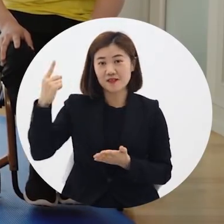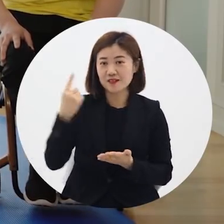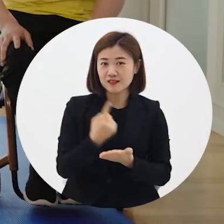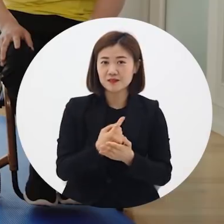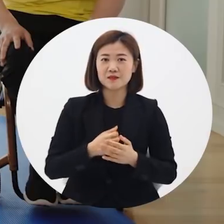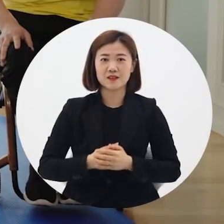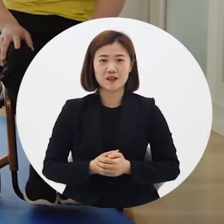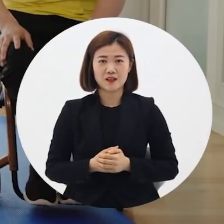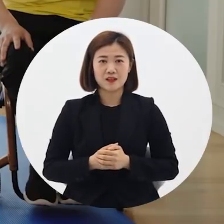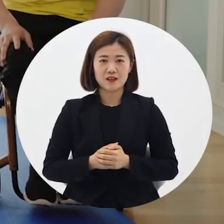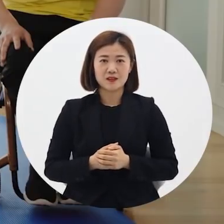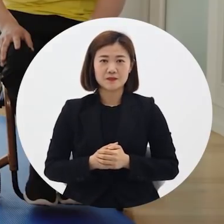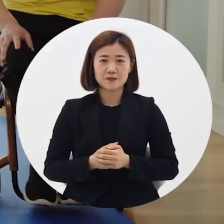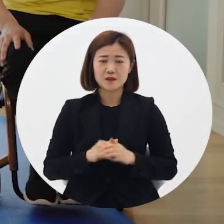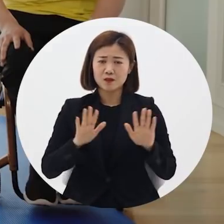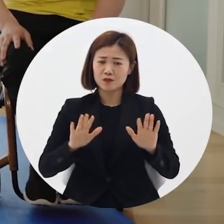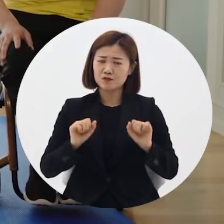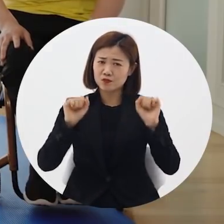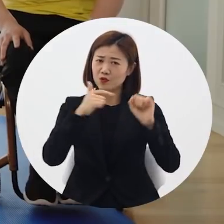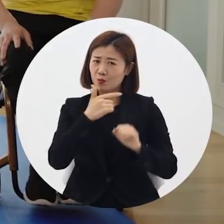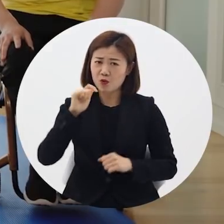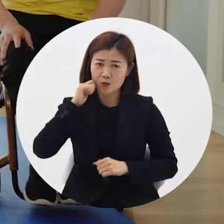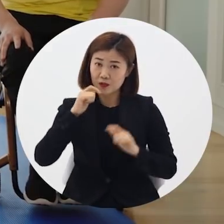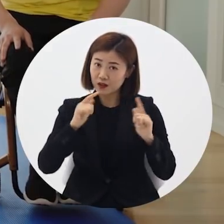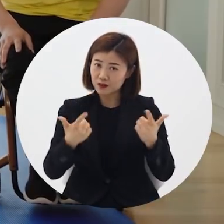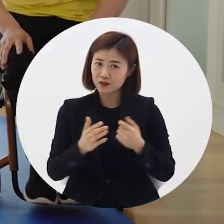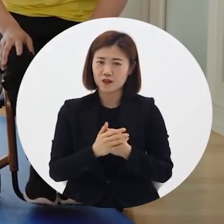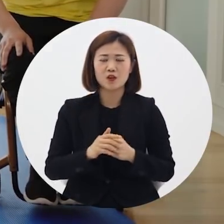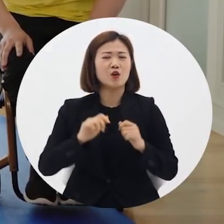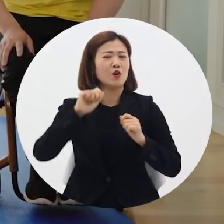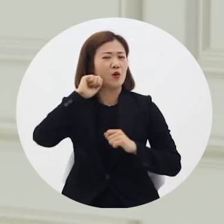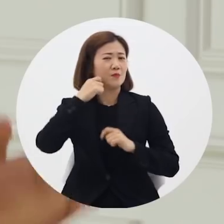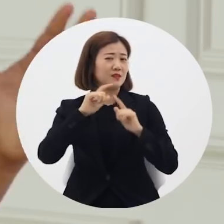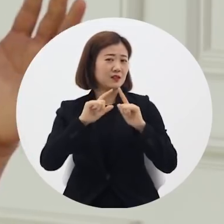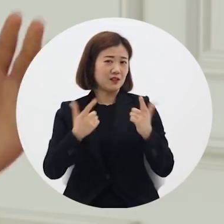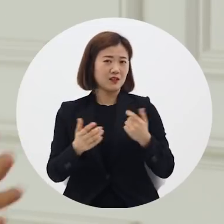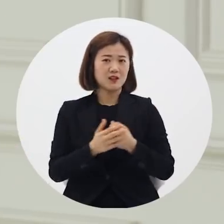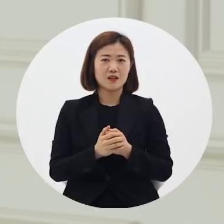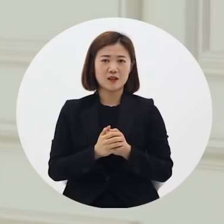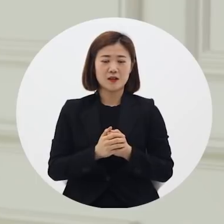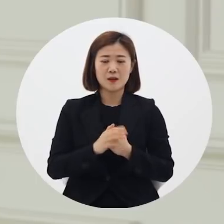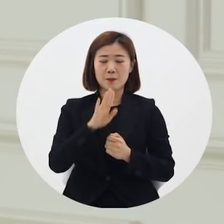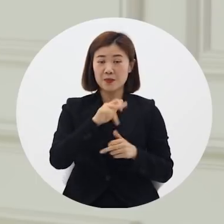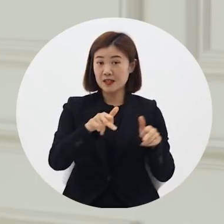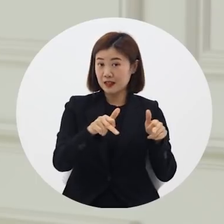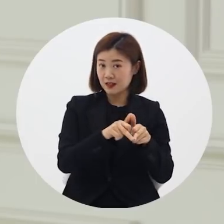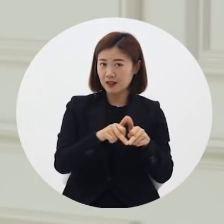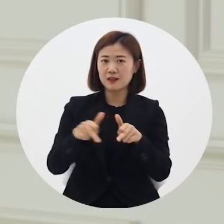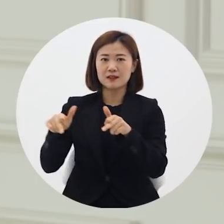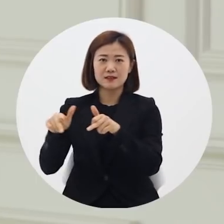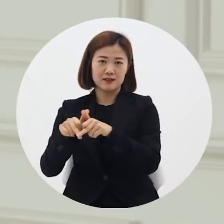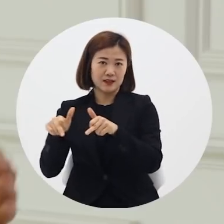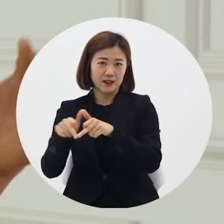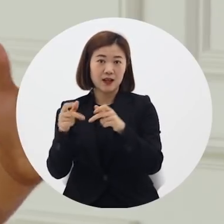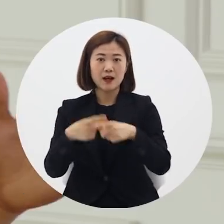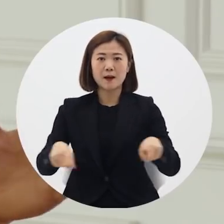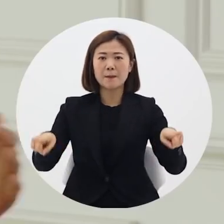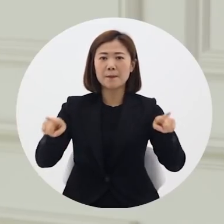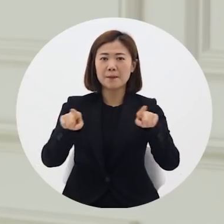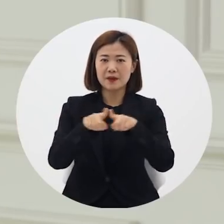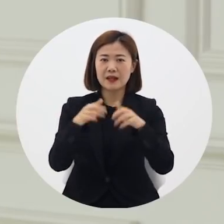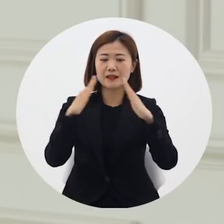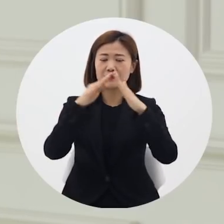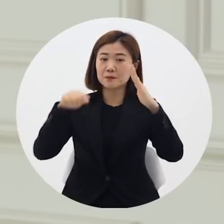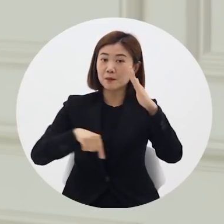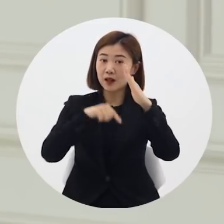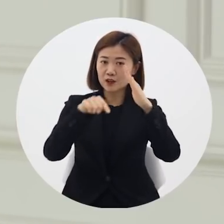뭐 운동이 그렇게 막 하다 하거나 그러진 않죠? 전혀 어렵지 않습니다. 이 비장애인분들과 장애인분들이 함께 집에서